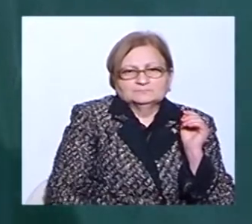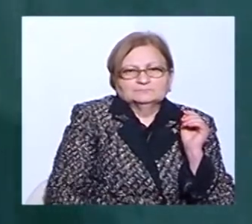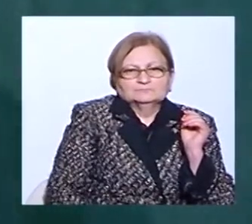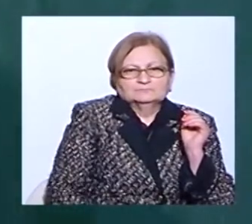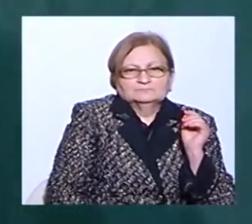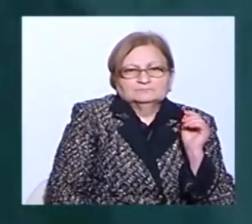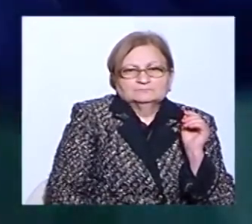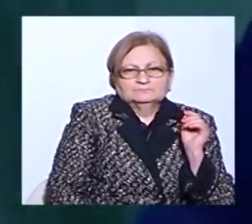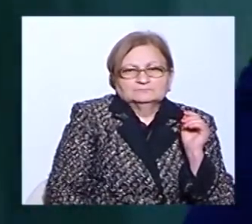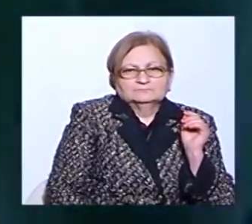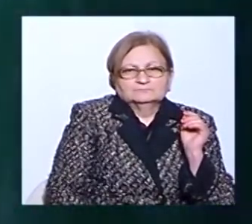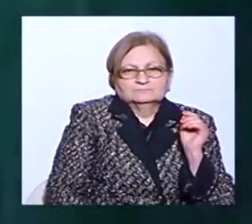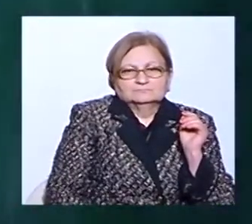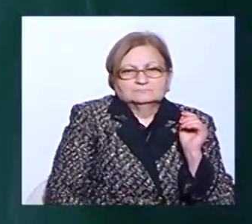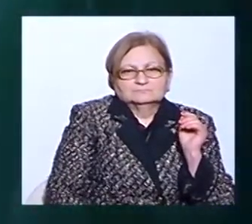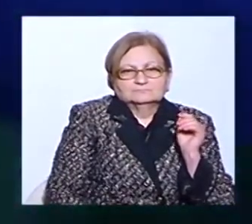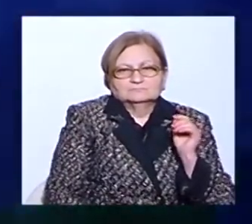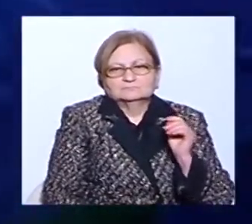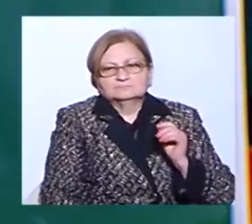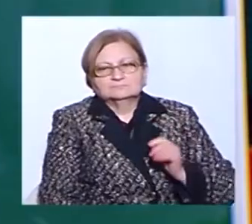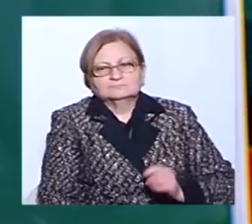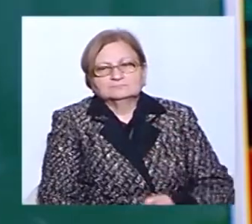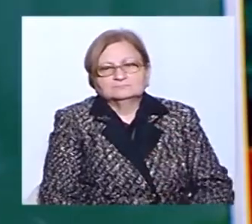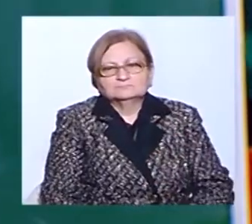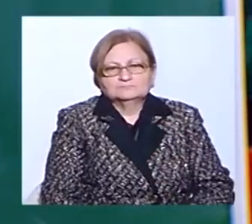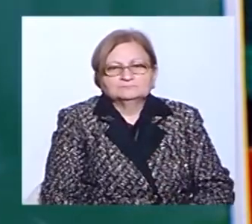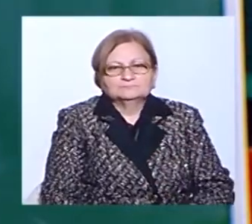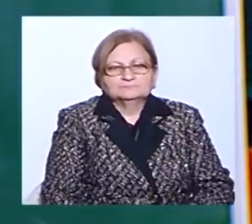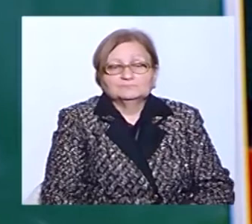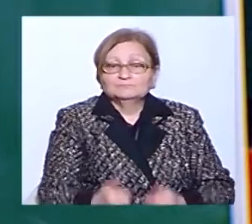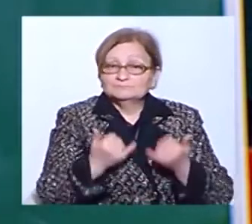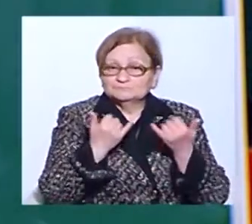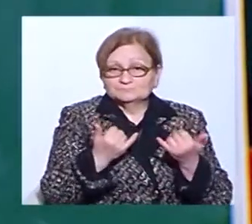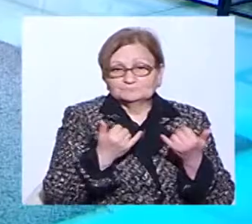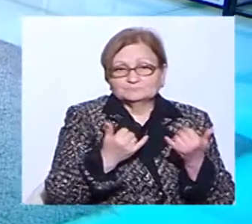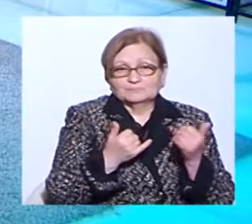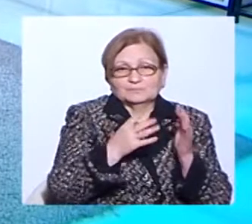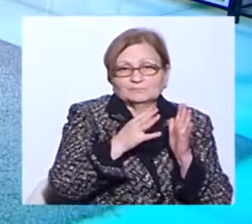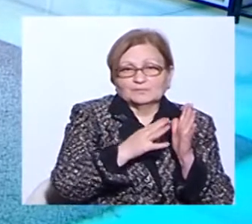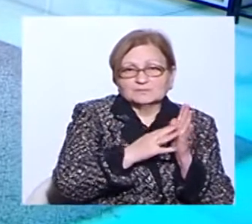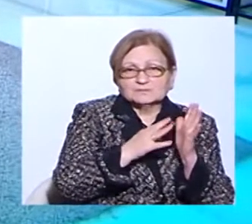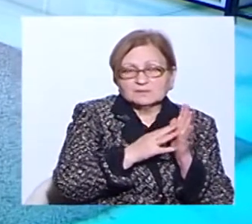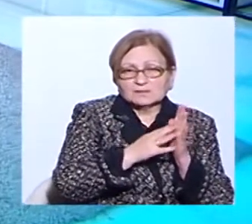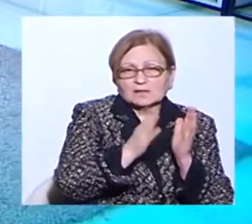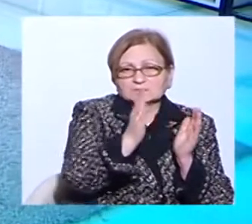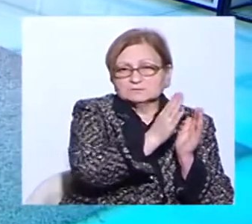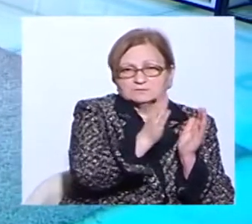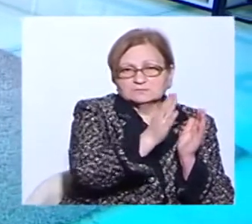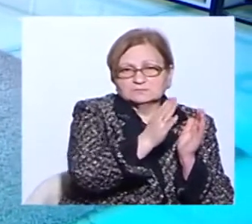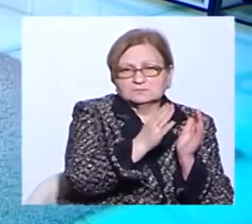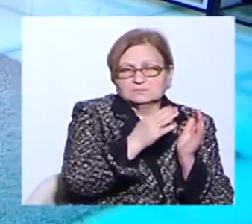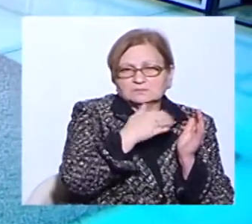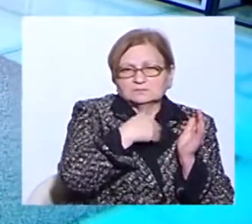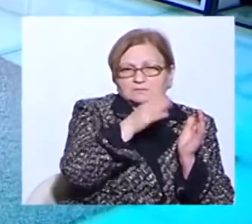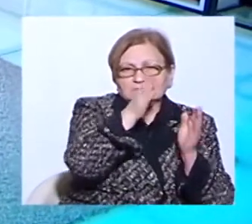აჰა. ახლა ცხრიანის მხარეს ჩვენ